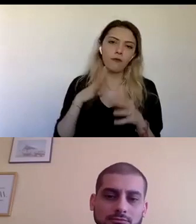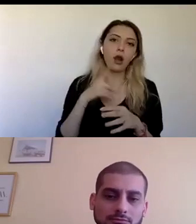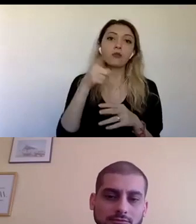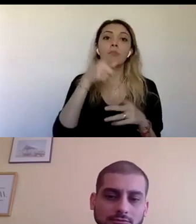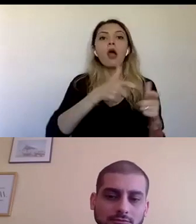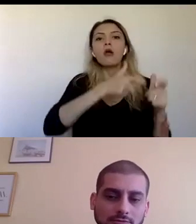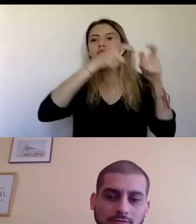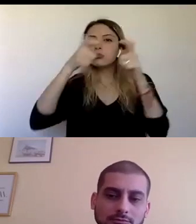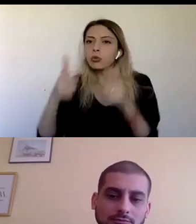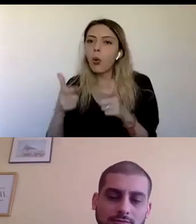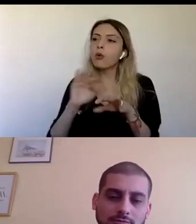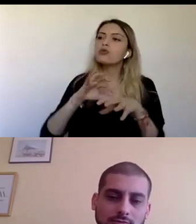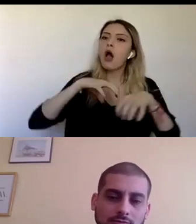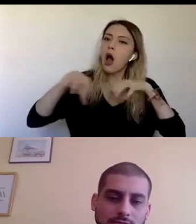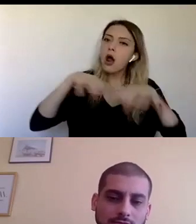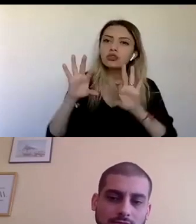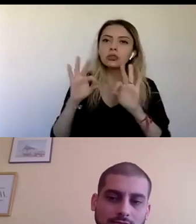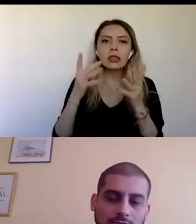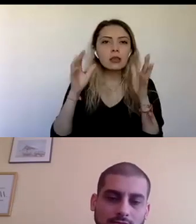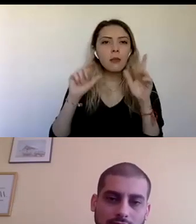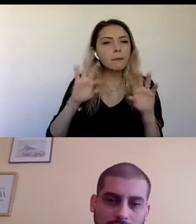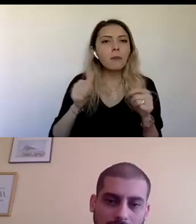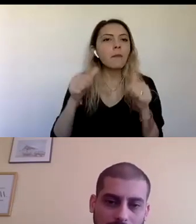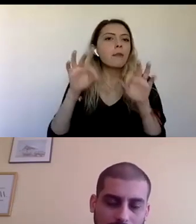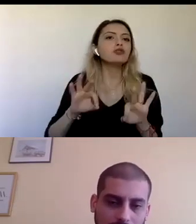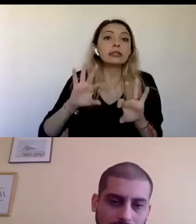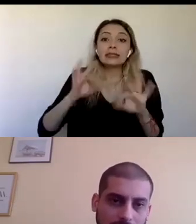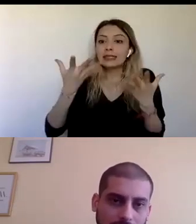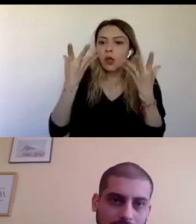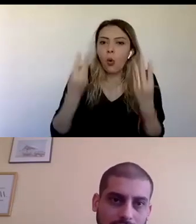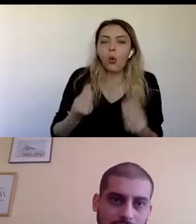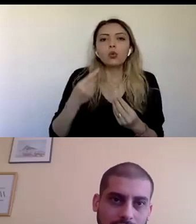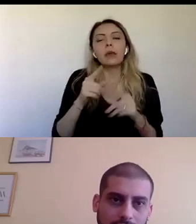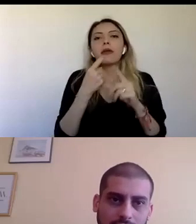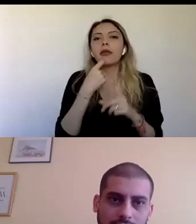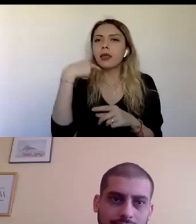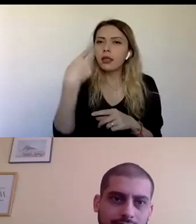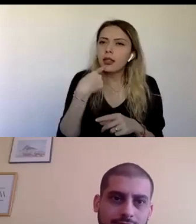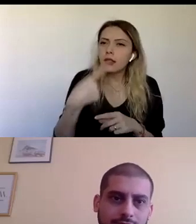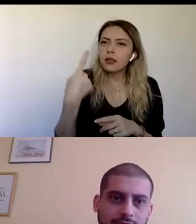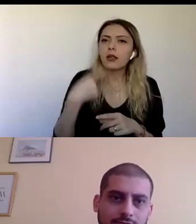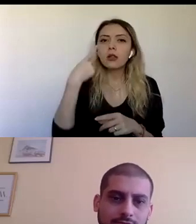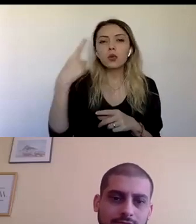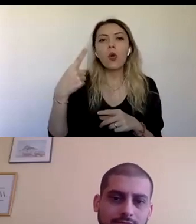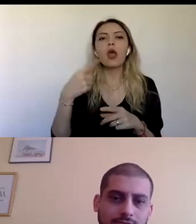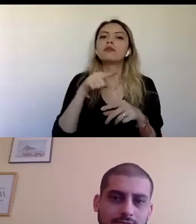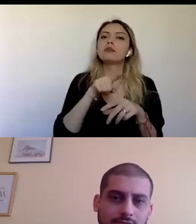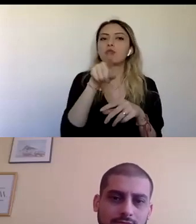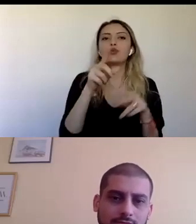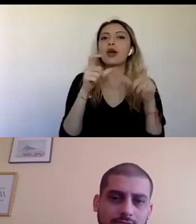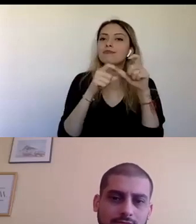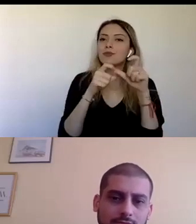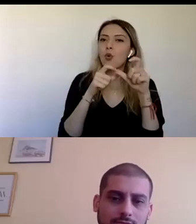oldukça işe yarar bir yöntem StoryMap. Bu Nightlab diye bir üniversitenin açık kaynak kodlu araçları. Bir